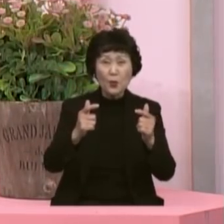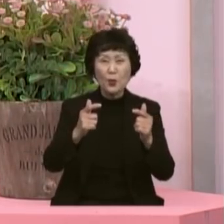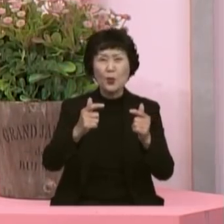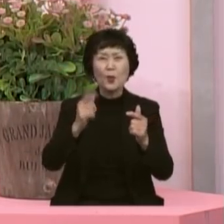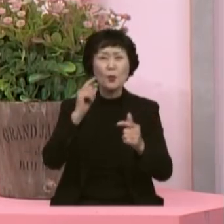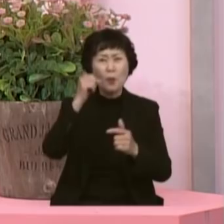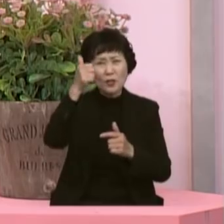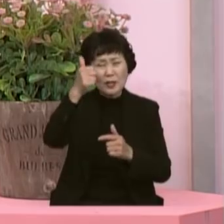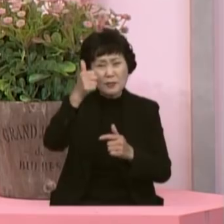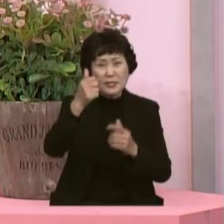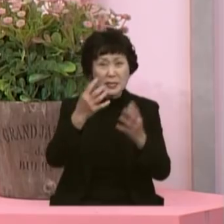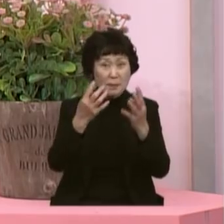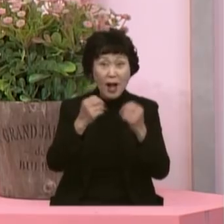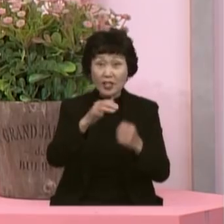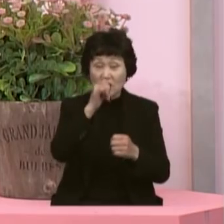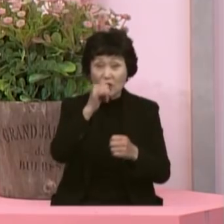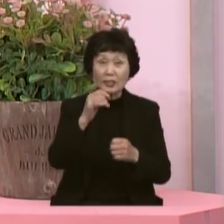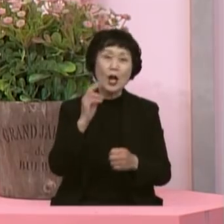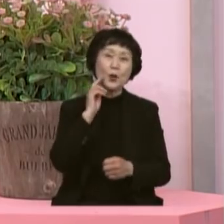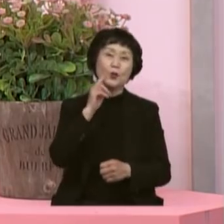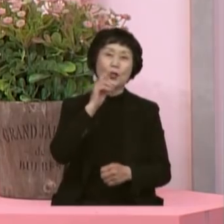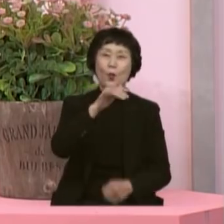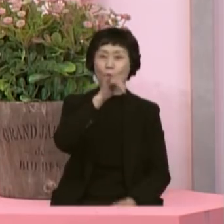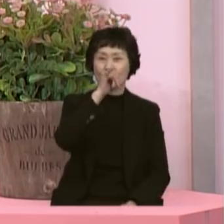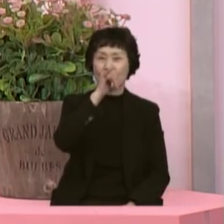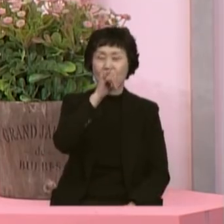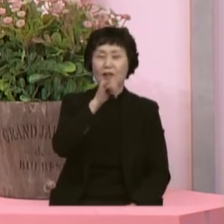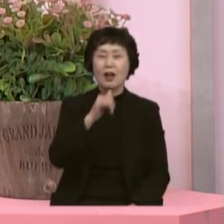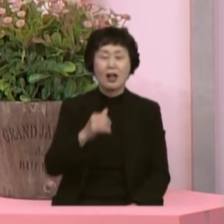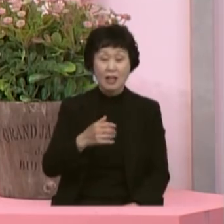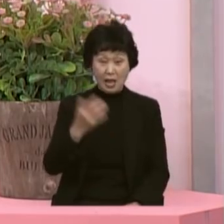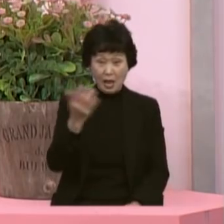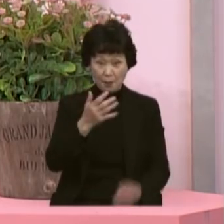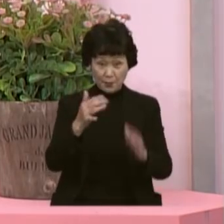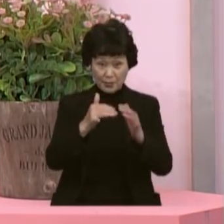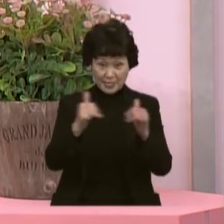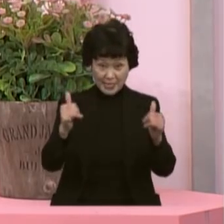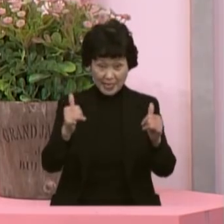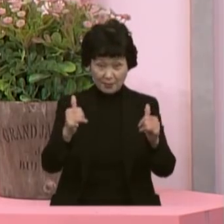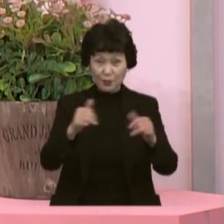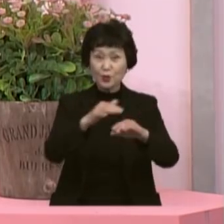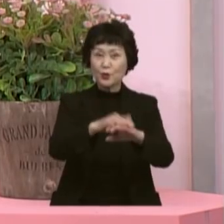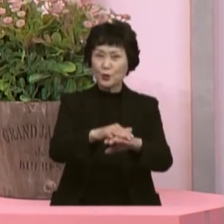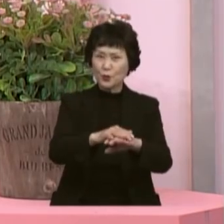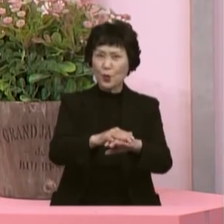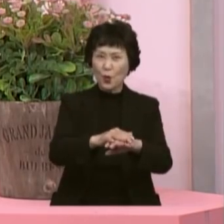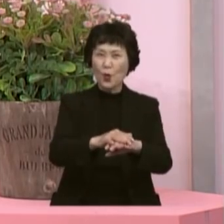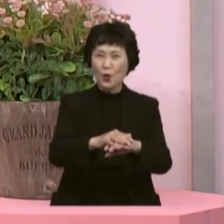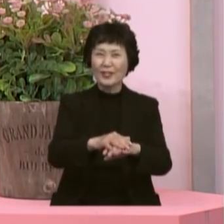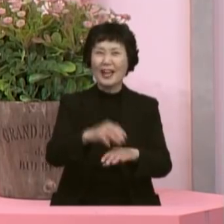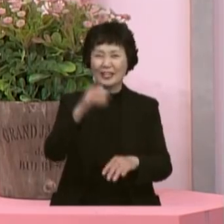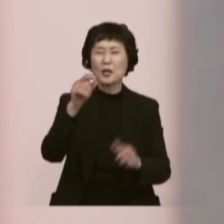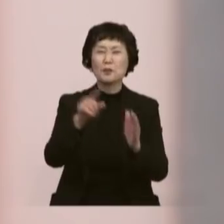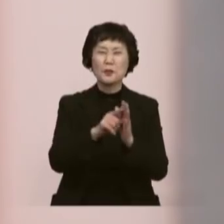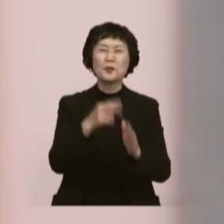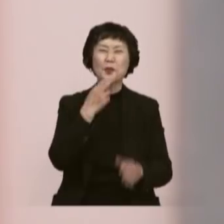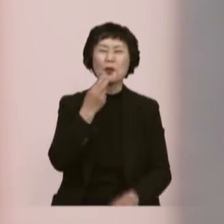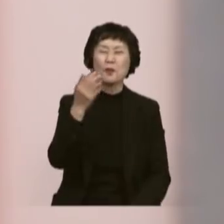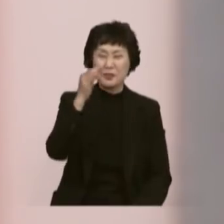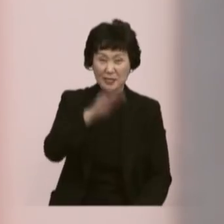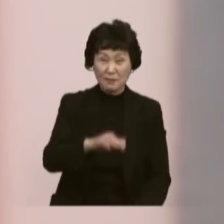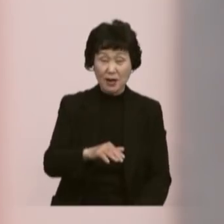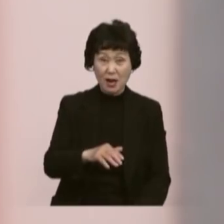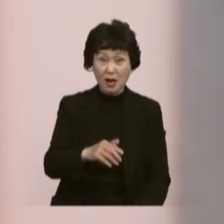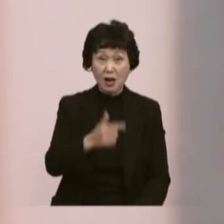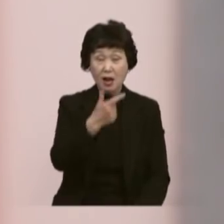막 그거 생각이 나가지고 흉내냈다고요. 내가 아픈 사람들 놓고 막 믿음도 없는데 에이 그냥 에이 내가